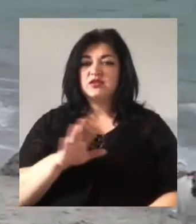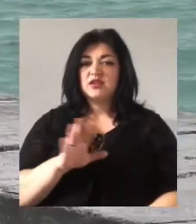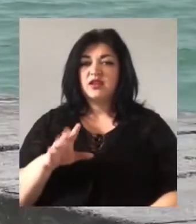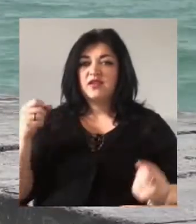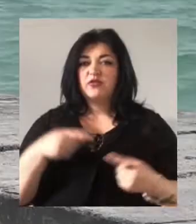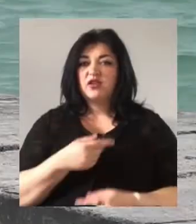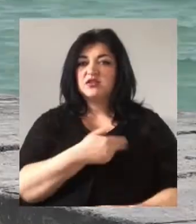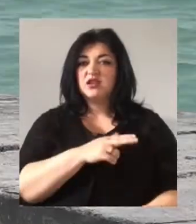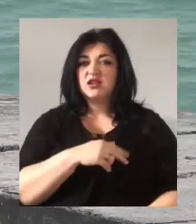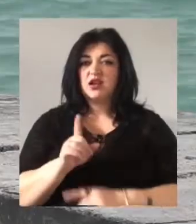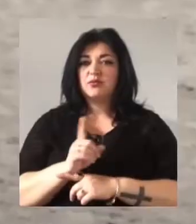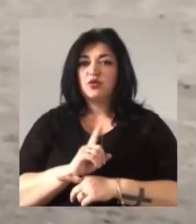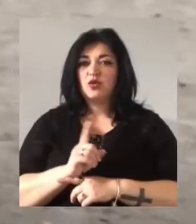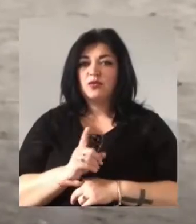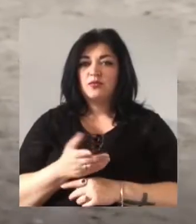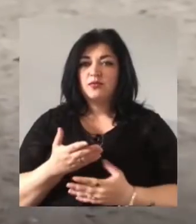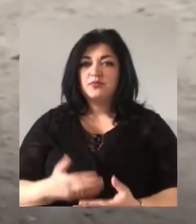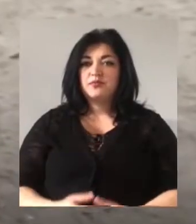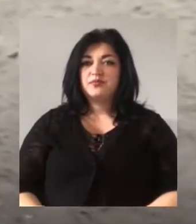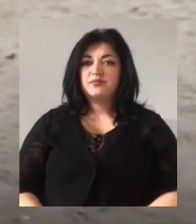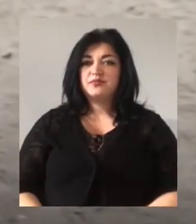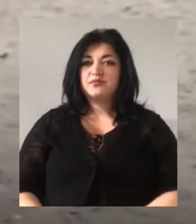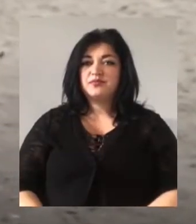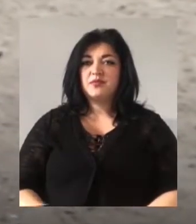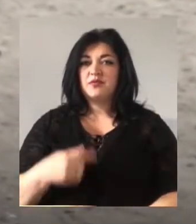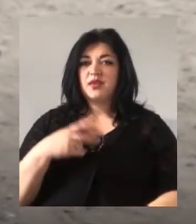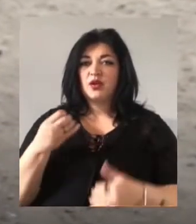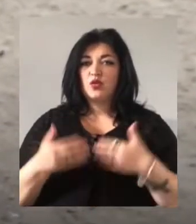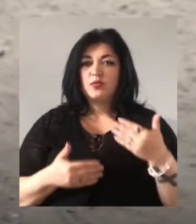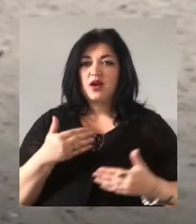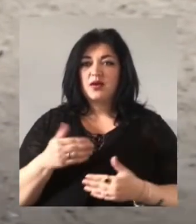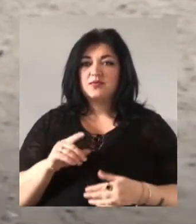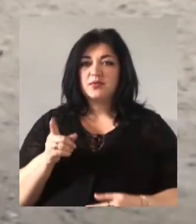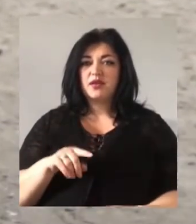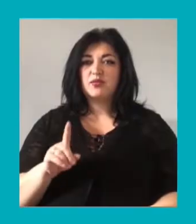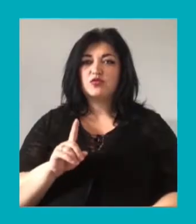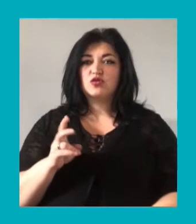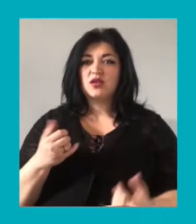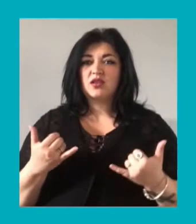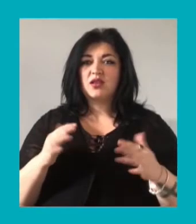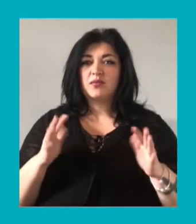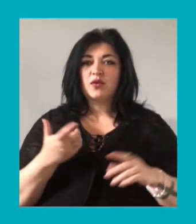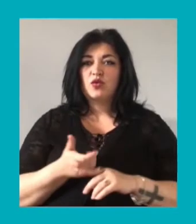Купатися тимчасово не рекомендують. Ми не купаємося, тому що на даний момент дуже холодно.